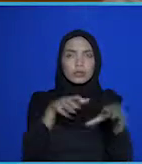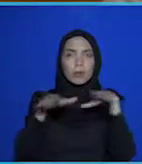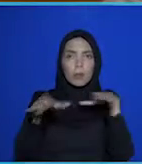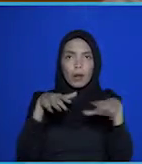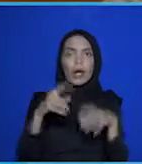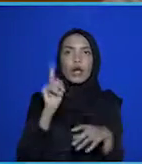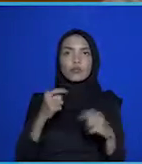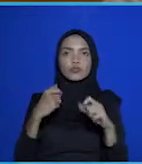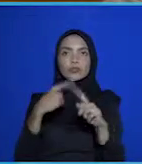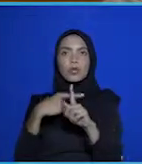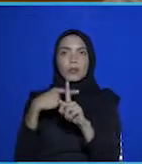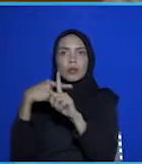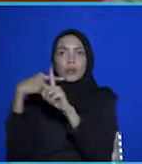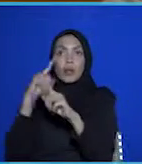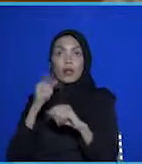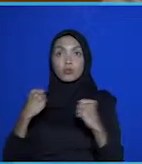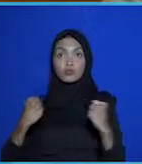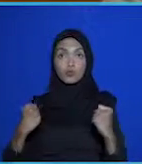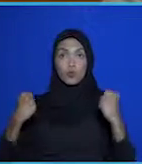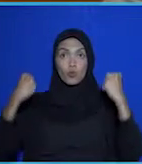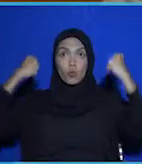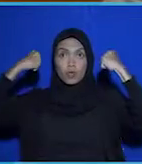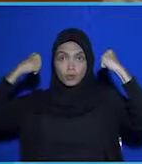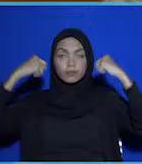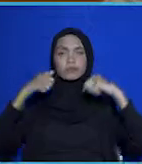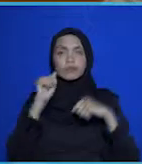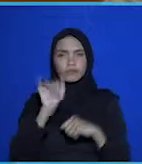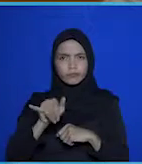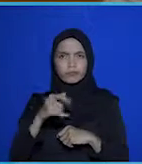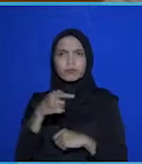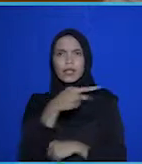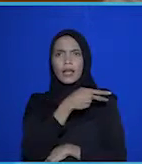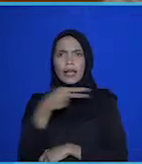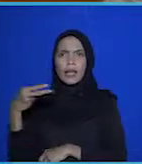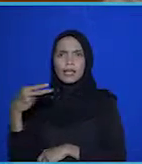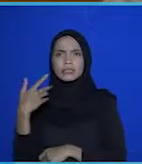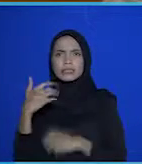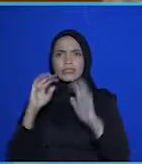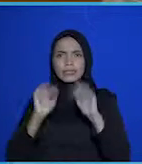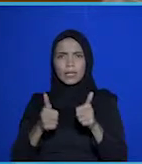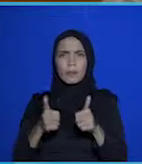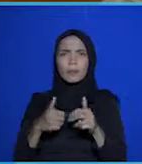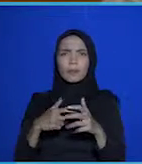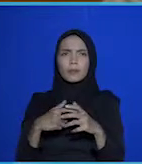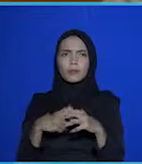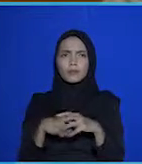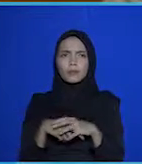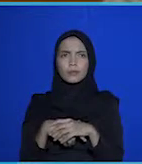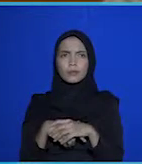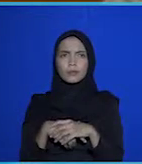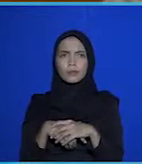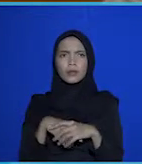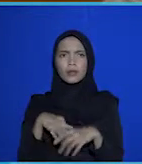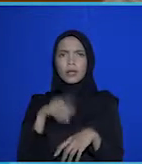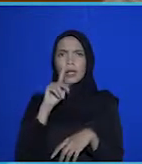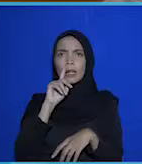ini yang kita perkuat. Kalau sistem ini kita perkuat, maka kita sudah siap,